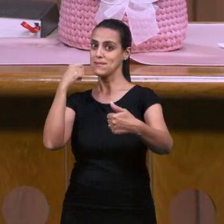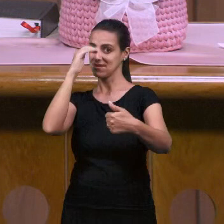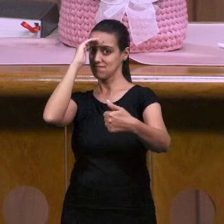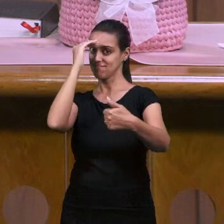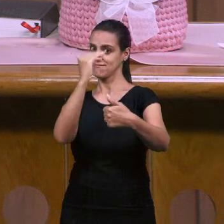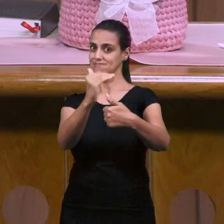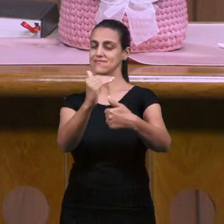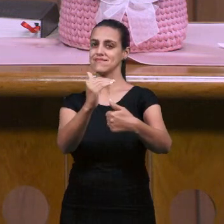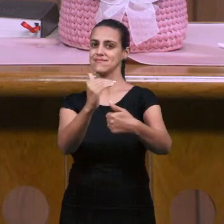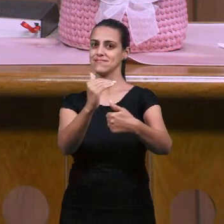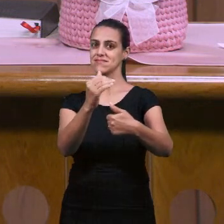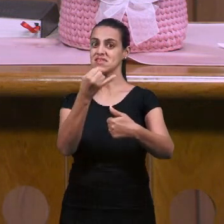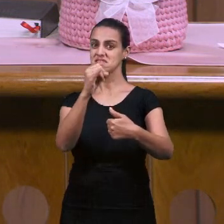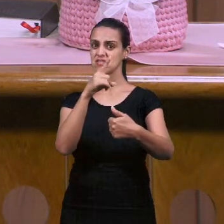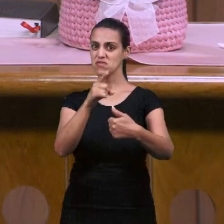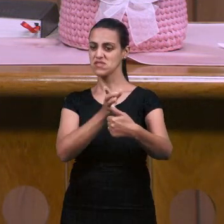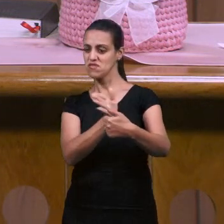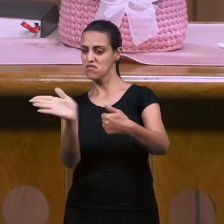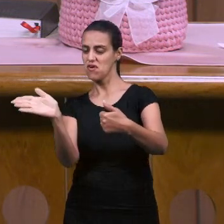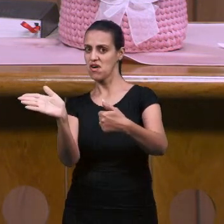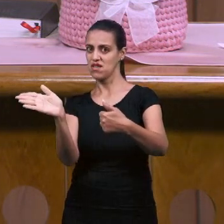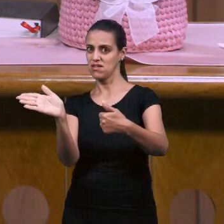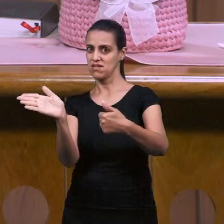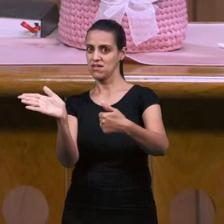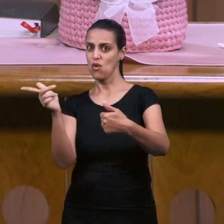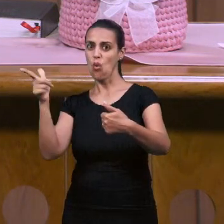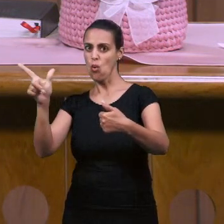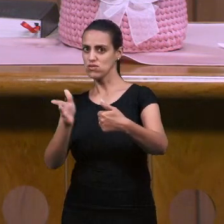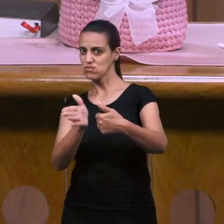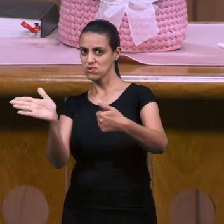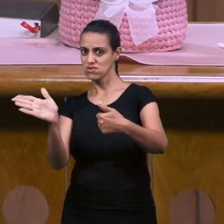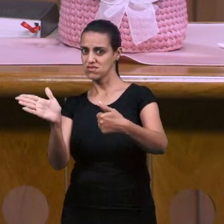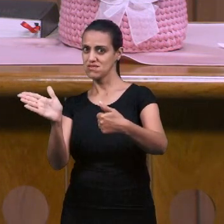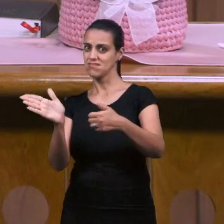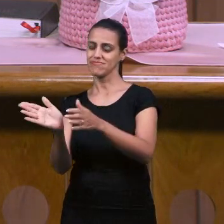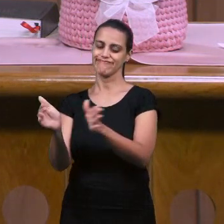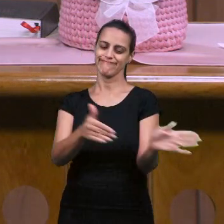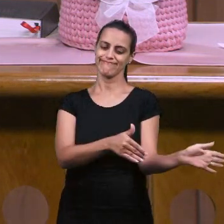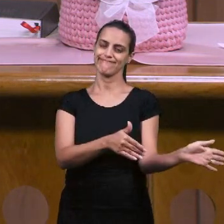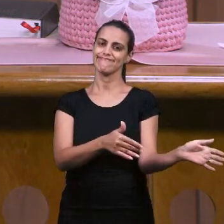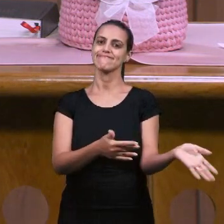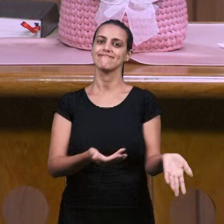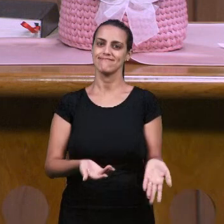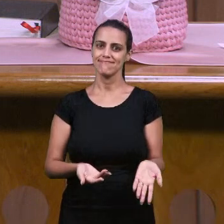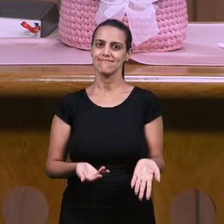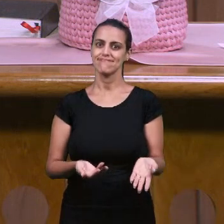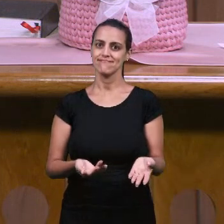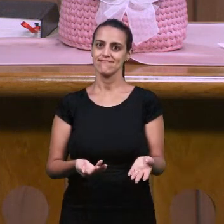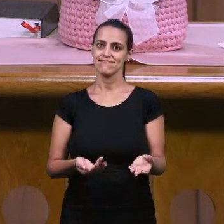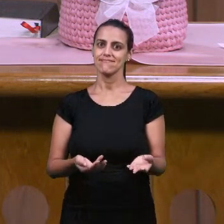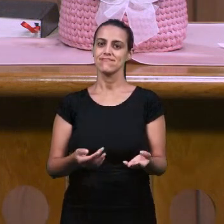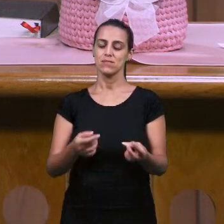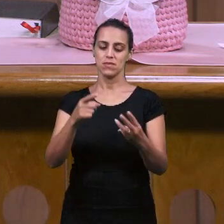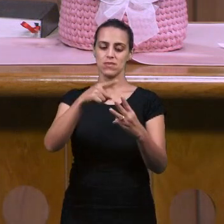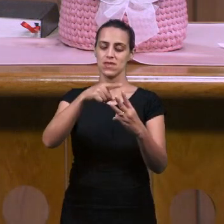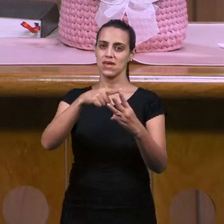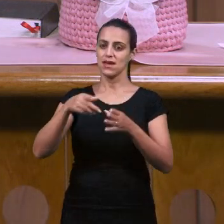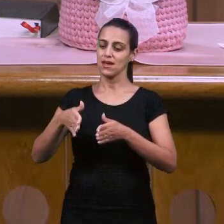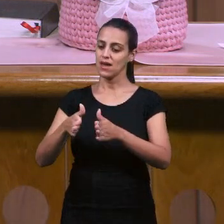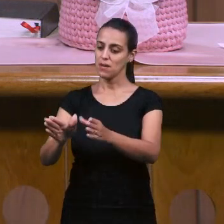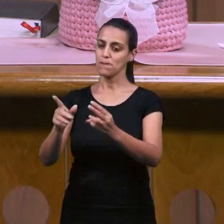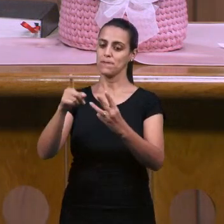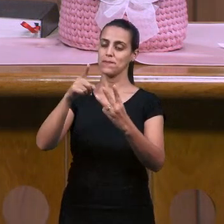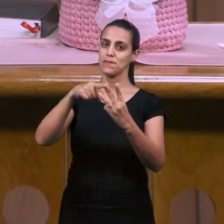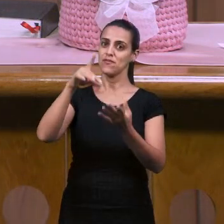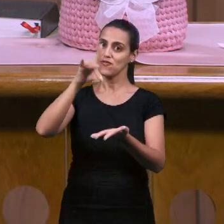outre le chemin, vous allez mourir. Vous savez, c'est le chemin, la vérité et la vie. N'a pas une